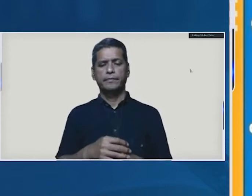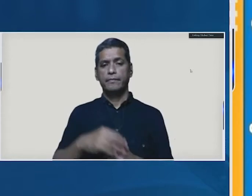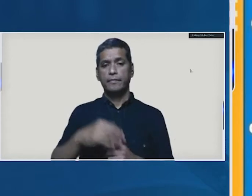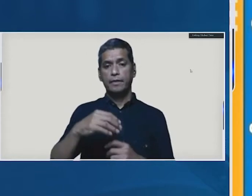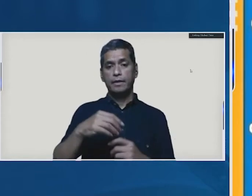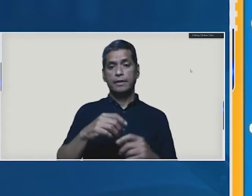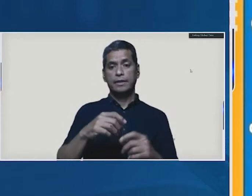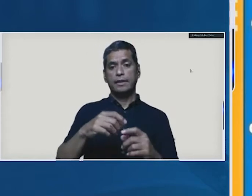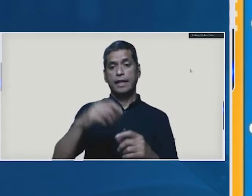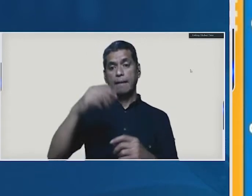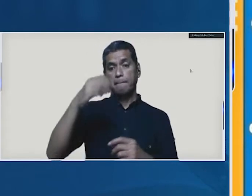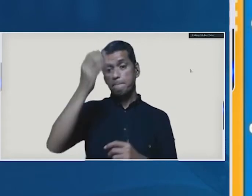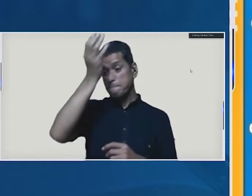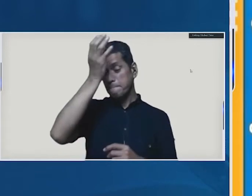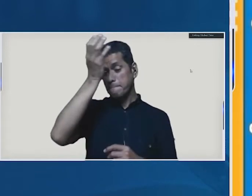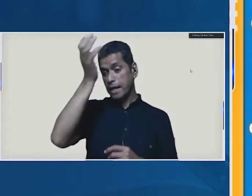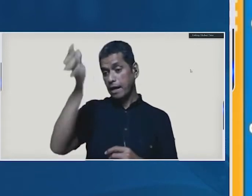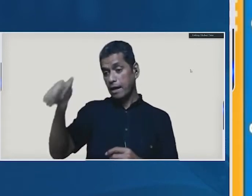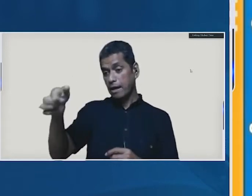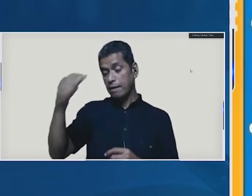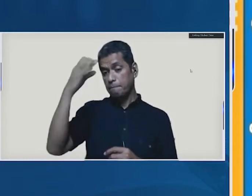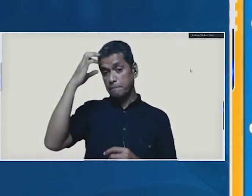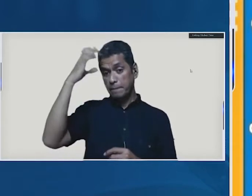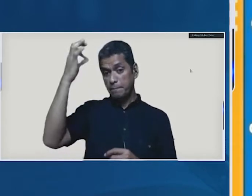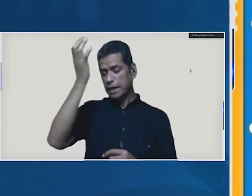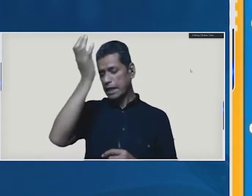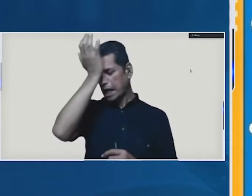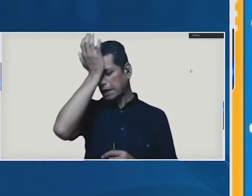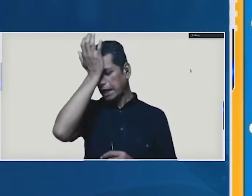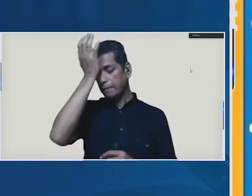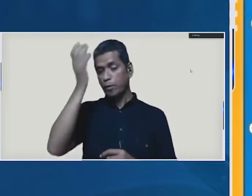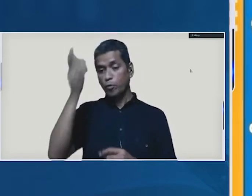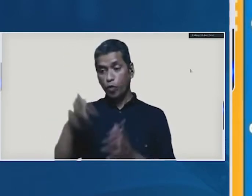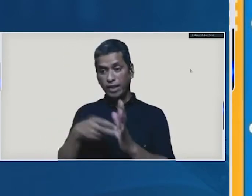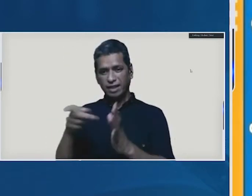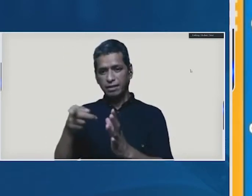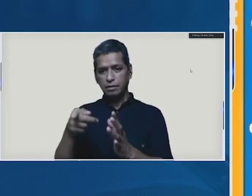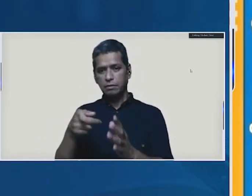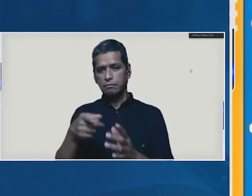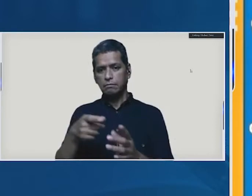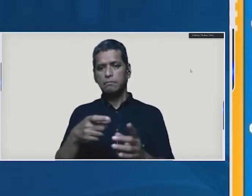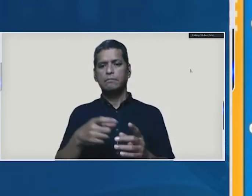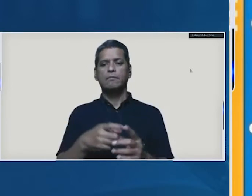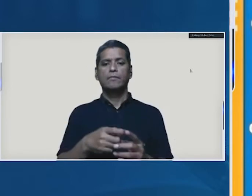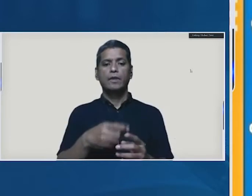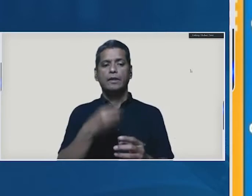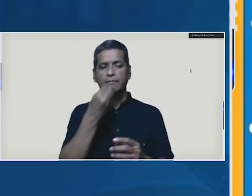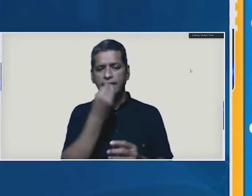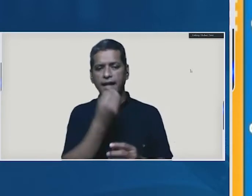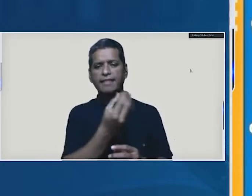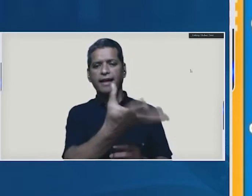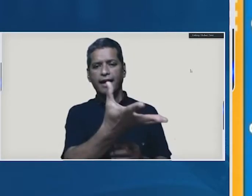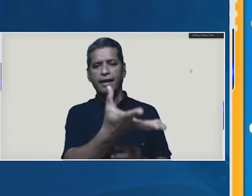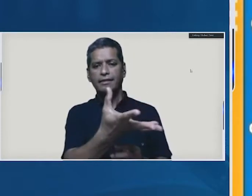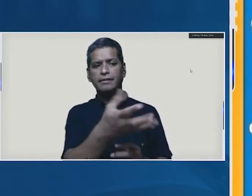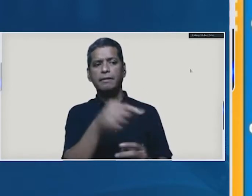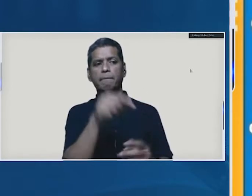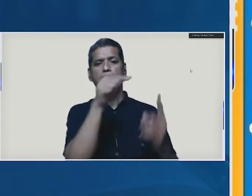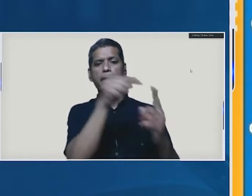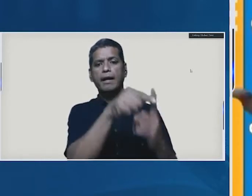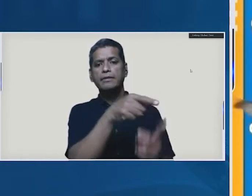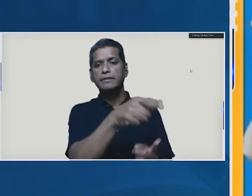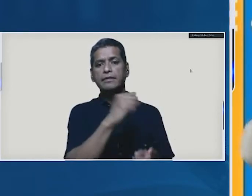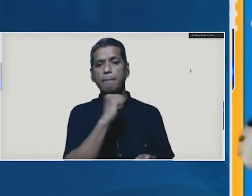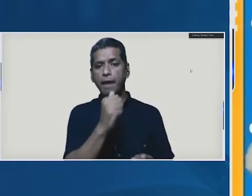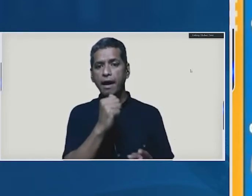kepada nebukadnezar ini dinyatakan untuk apa suruh untuk memberitahu kepada Daniel dan untuk Daniel